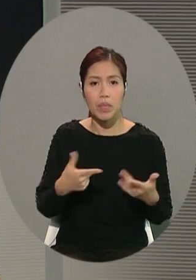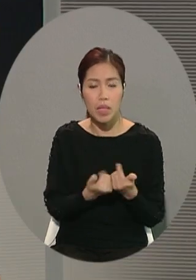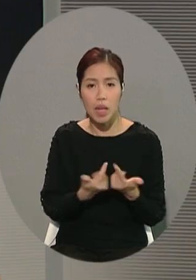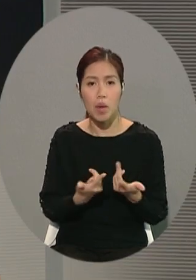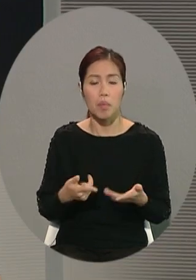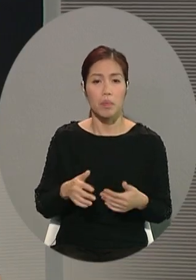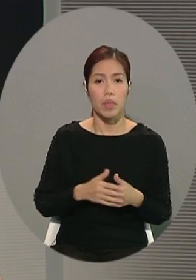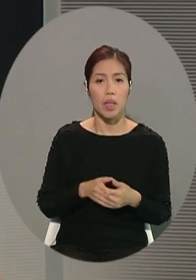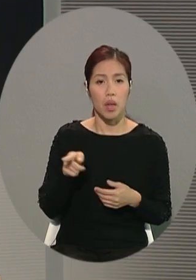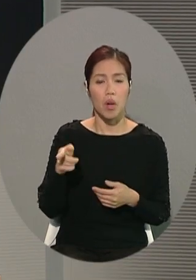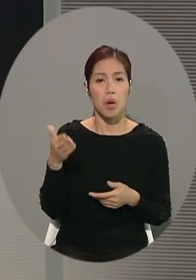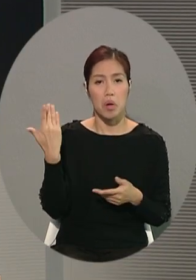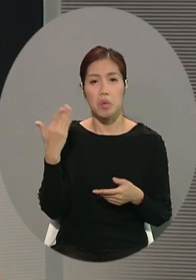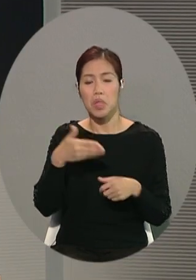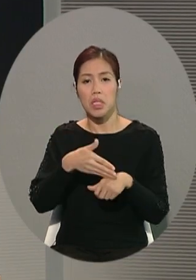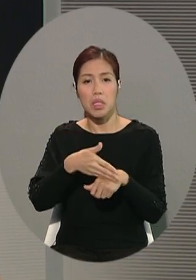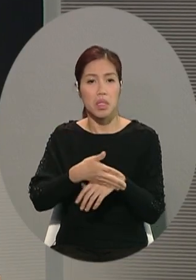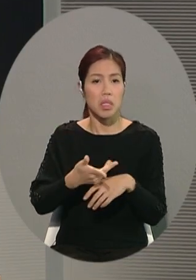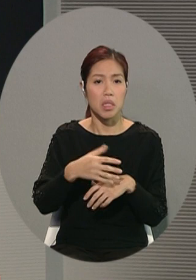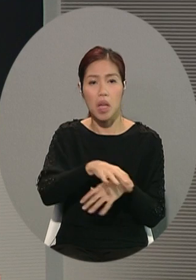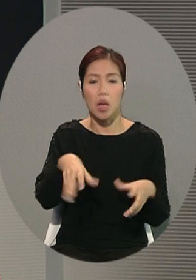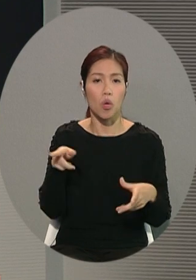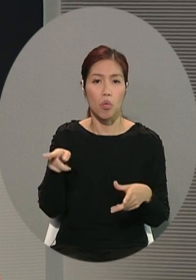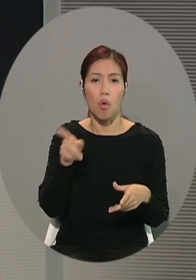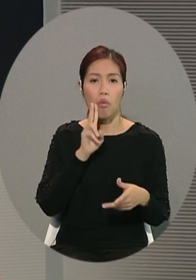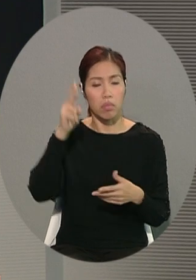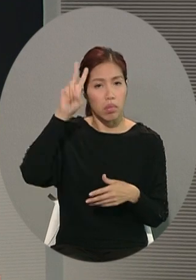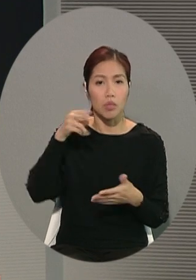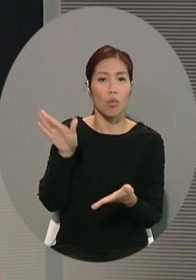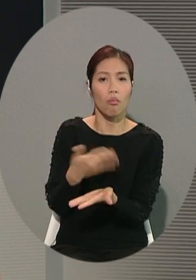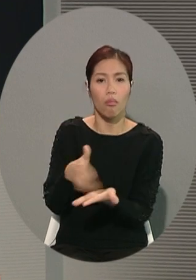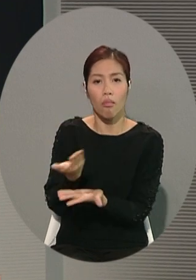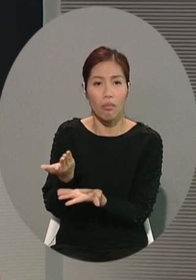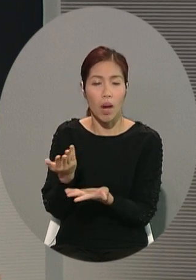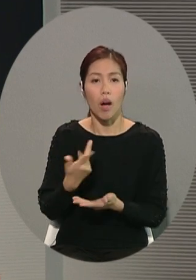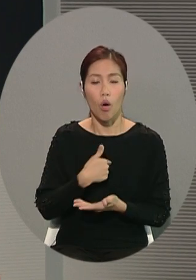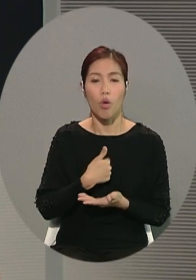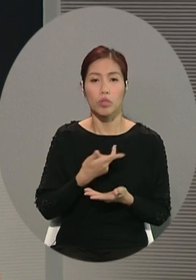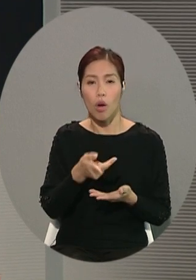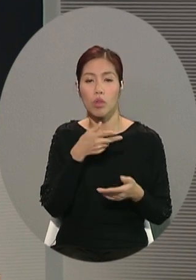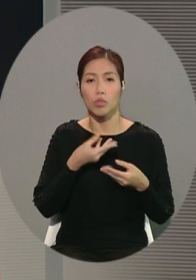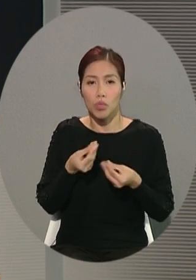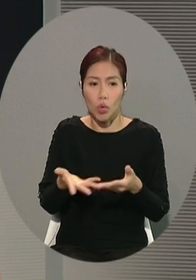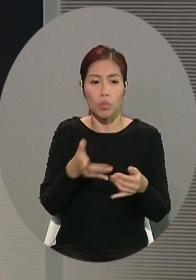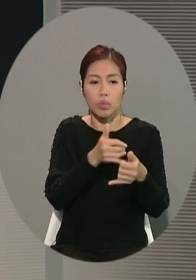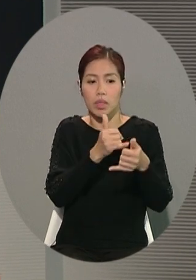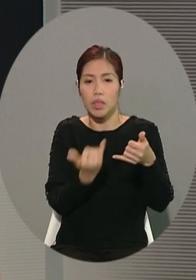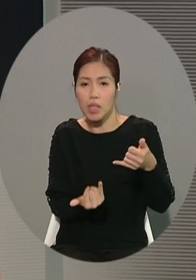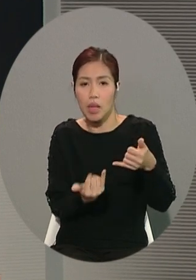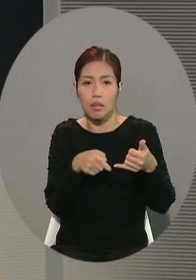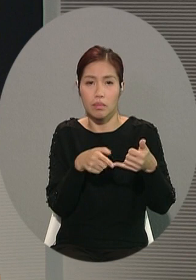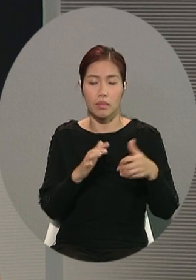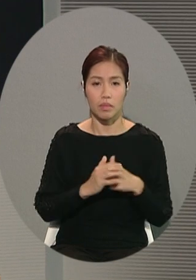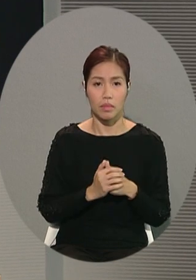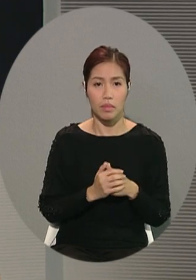区入边根本系影都冇啊。咁所以咧，我想送翻个影俾佢。咁其实咧，咁多年以嚟咧，我见到周